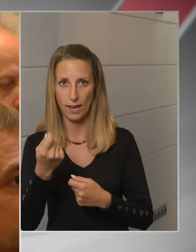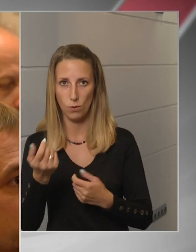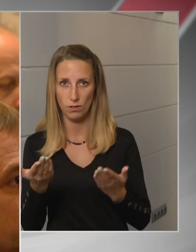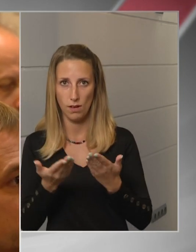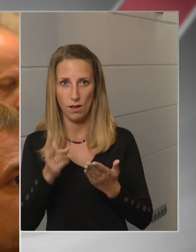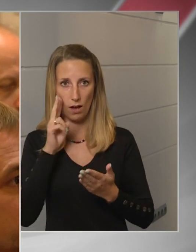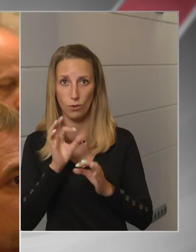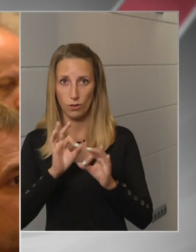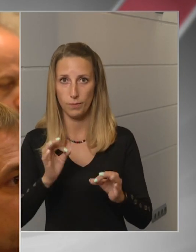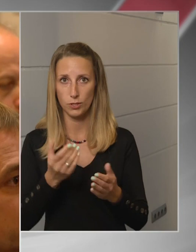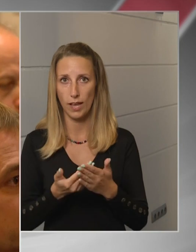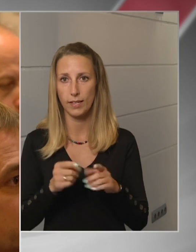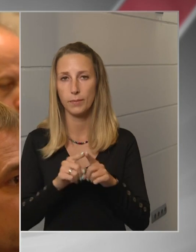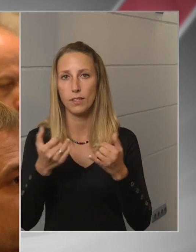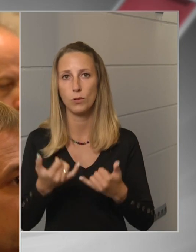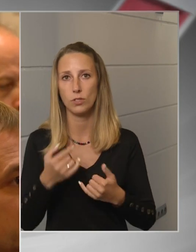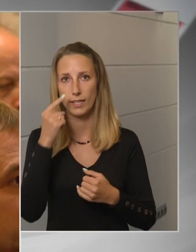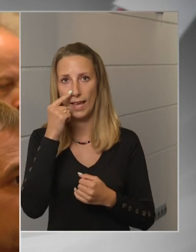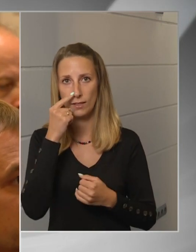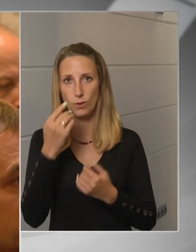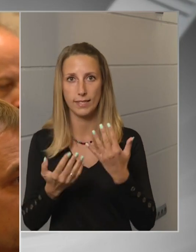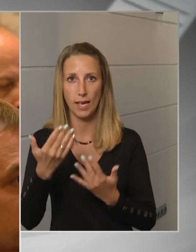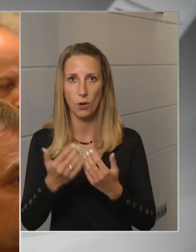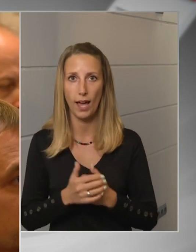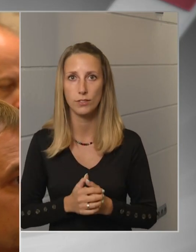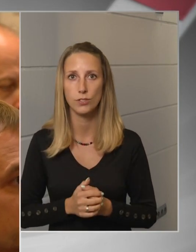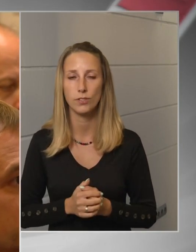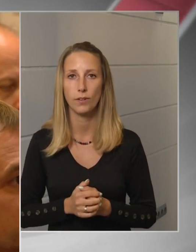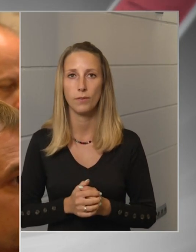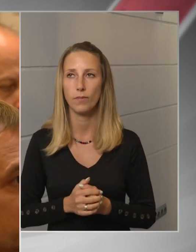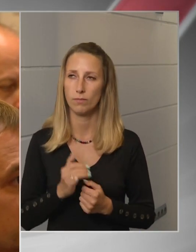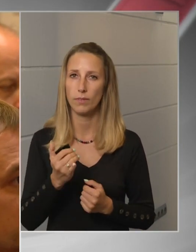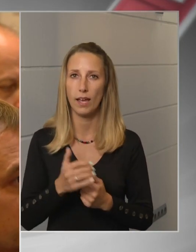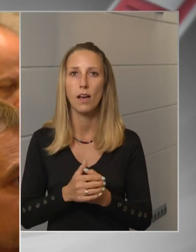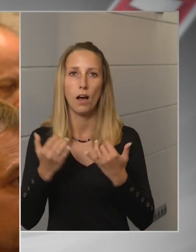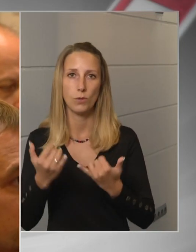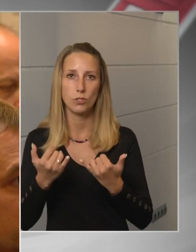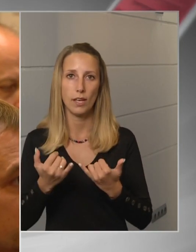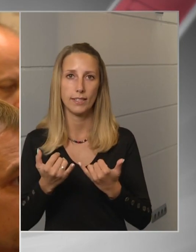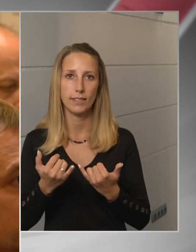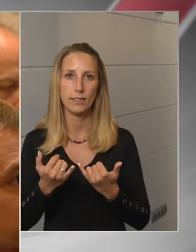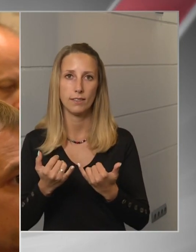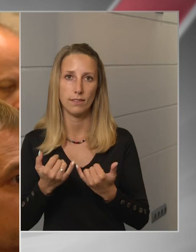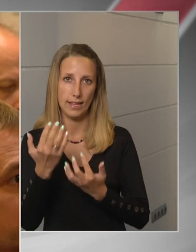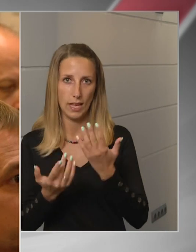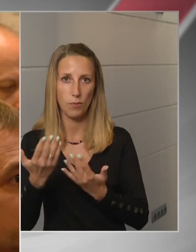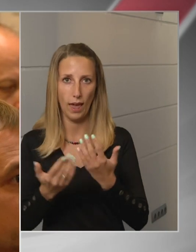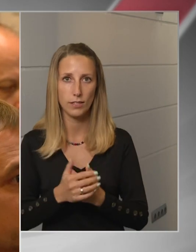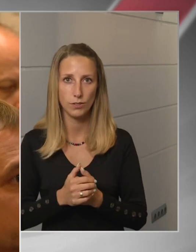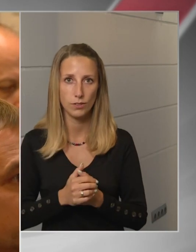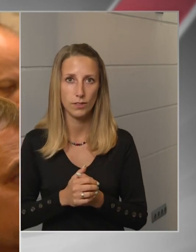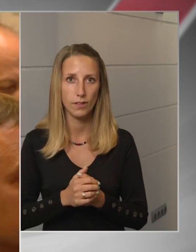még jobb is lenne, mint a mostani netto elszámolás. Igen, tehát a mostani szaladó elszámolás, tehát